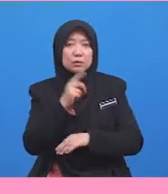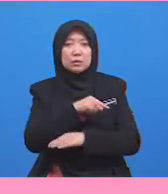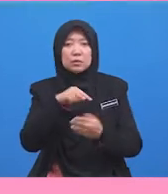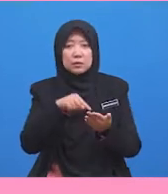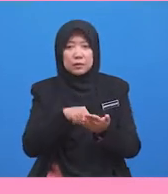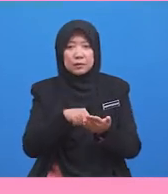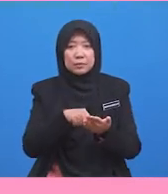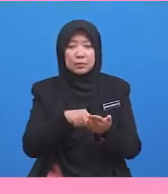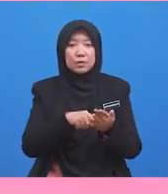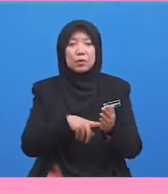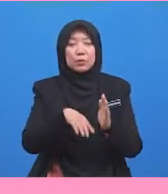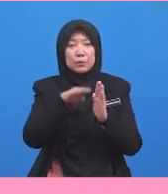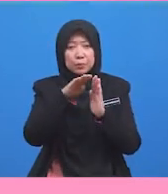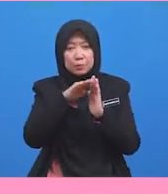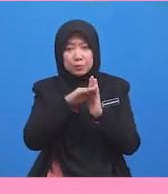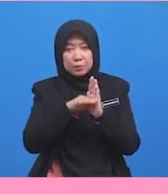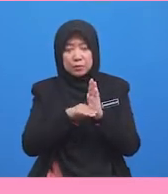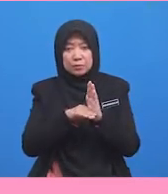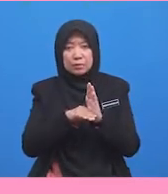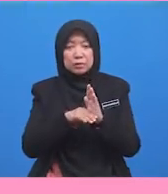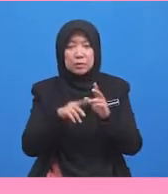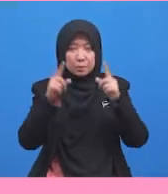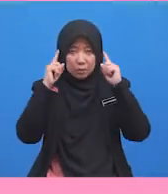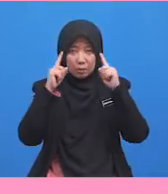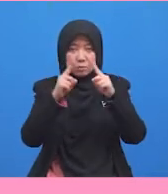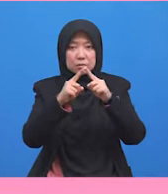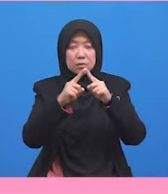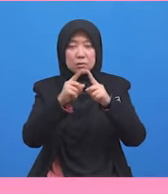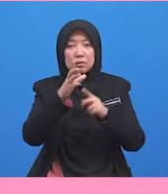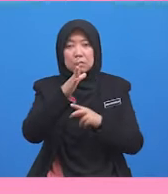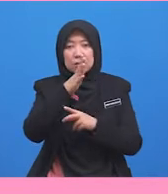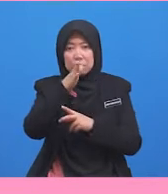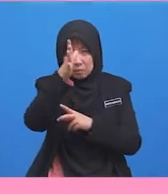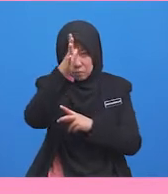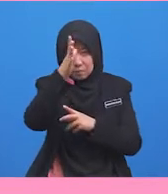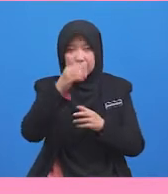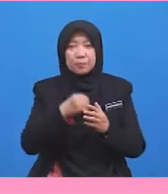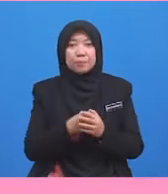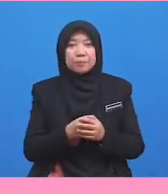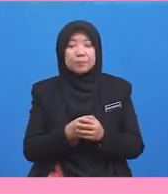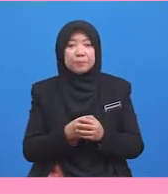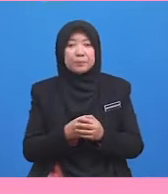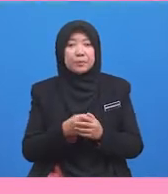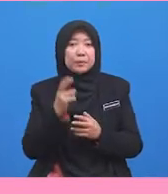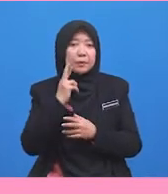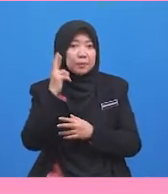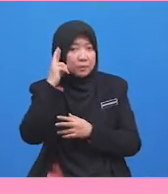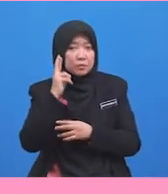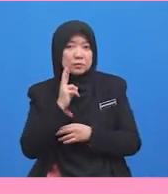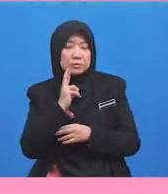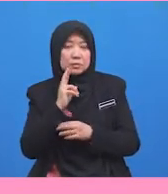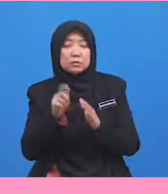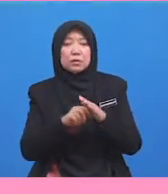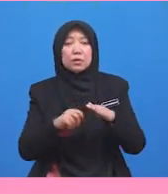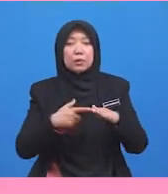ini ialah kurangnya perhatian dan didikan daripada ibubapa Selain itu remaja yang terlibat